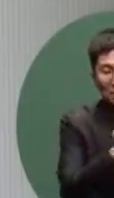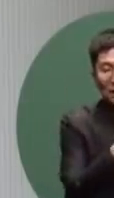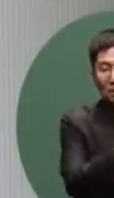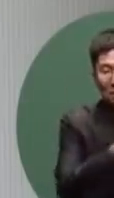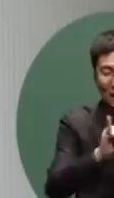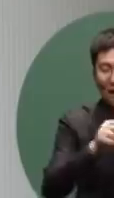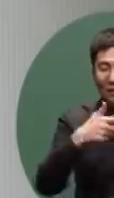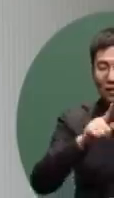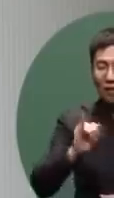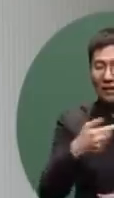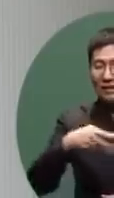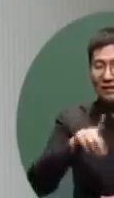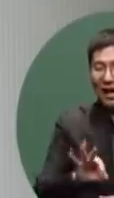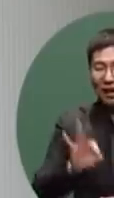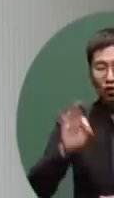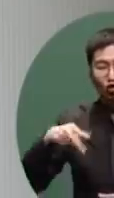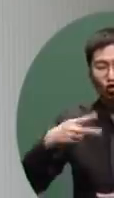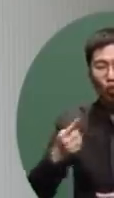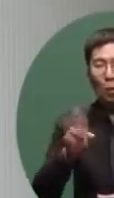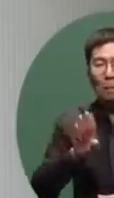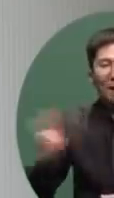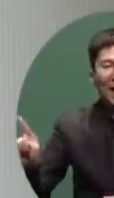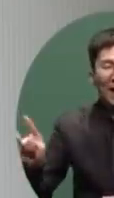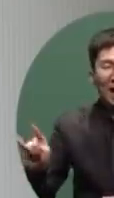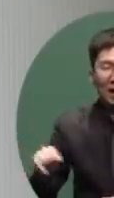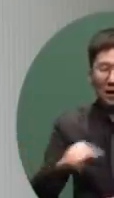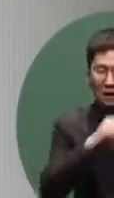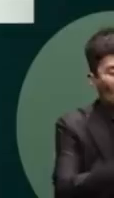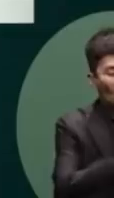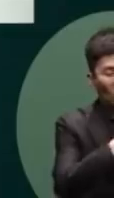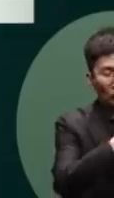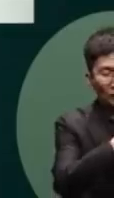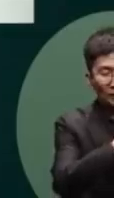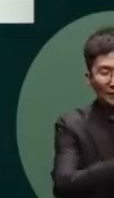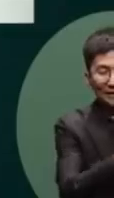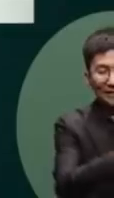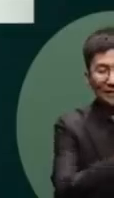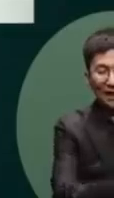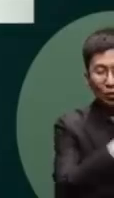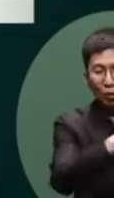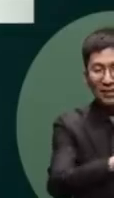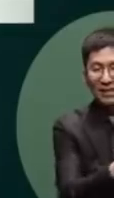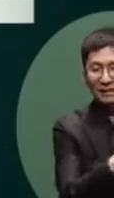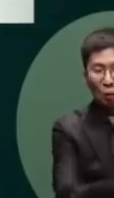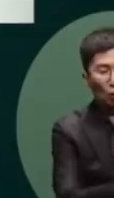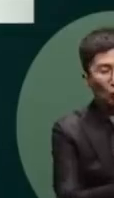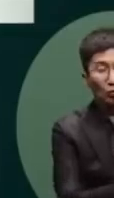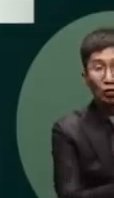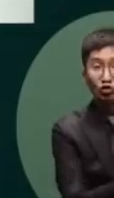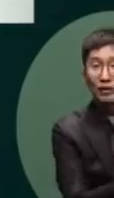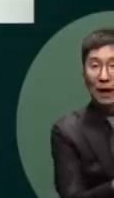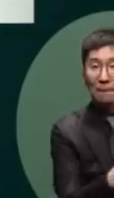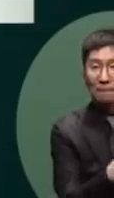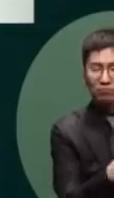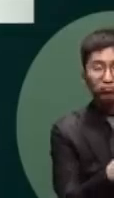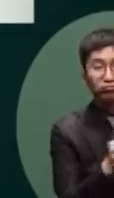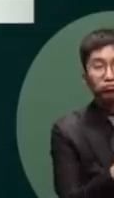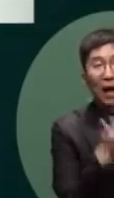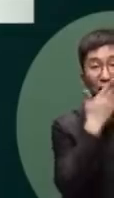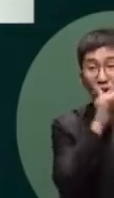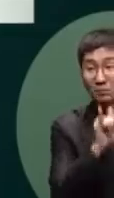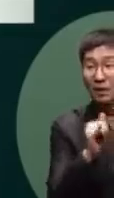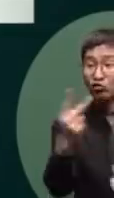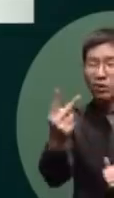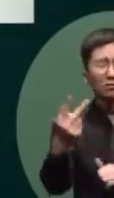유동규가 모여서 도원결의 의형제를 맺습니다. 그런데 이 네 사람이 이렇게 의형제 도원결의 맺은